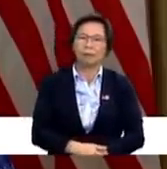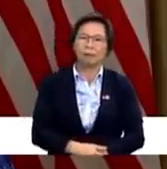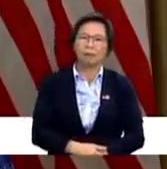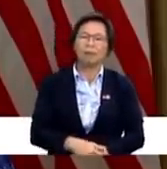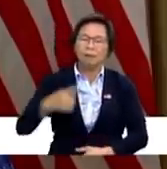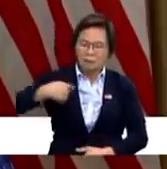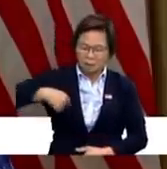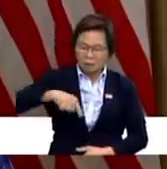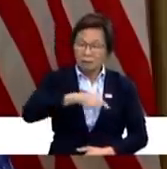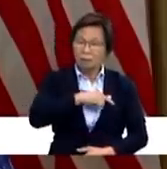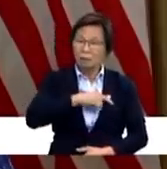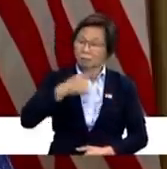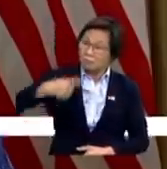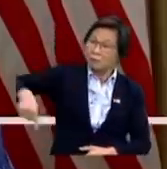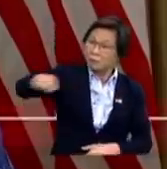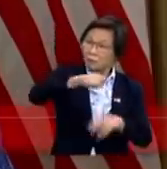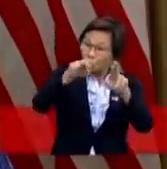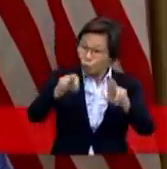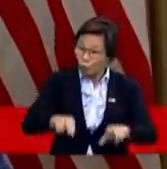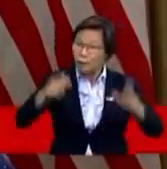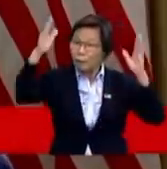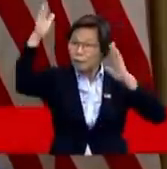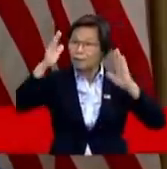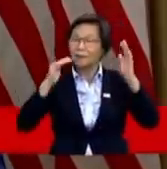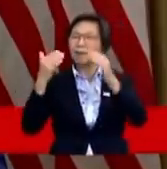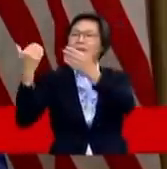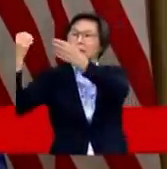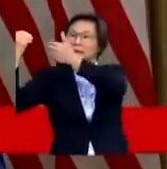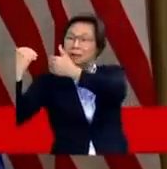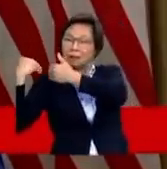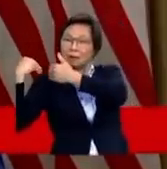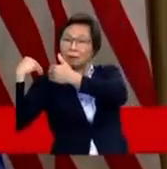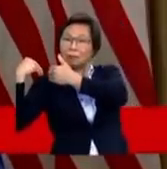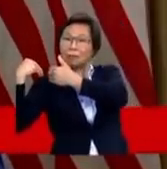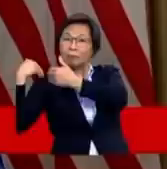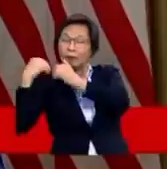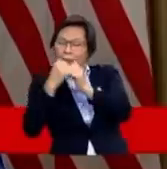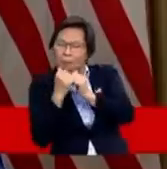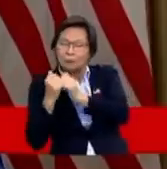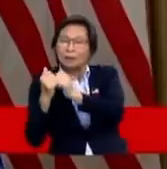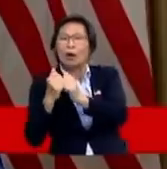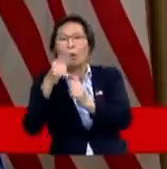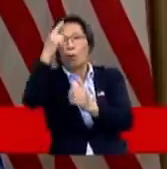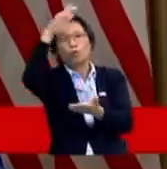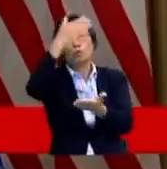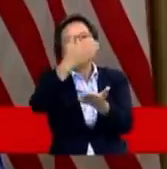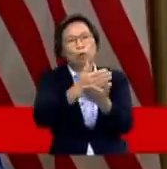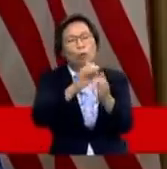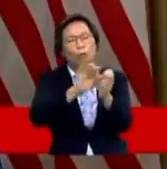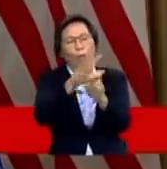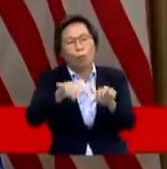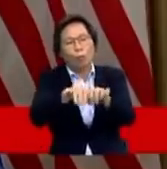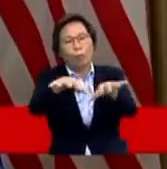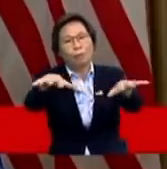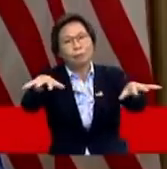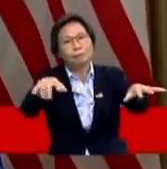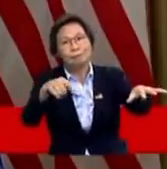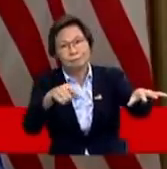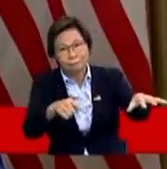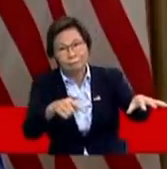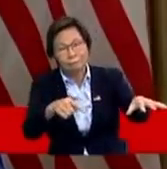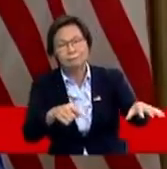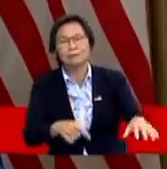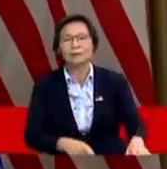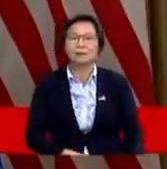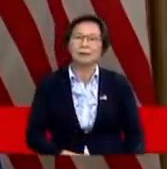Hai tidak sebagai rakyat Malaysia mempunyai tanggung jawab bersama dalam usaha mengatasi tanda mcomix mablas ini